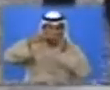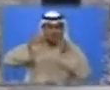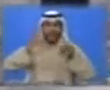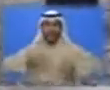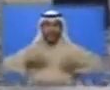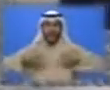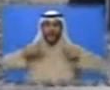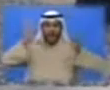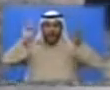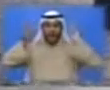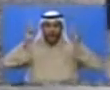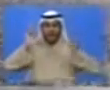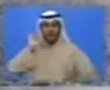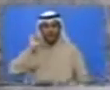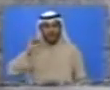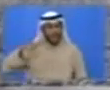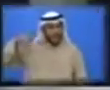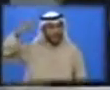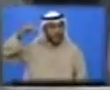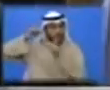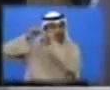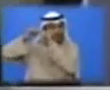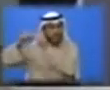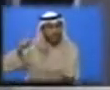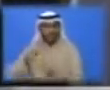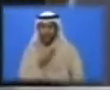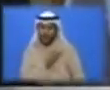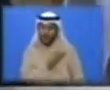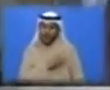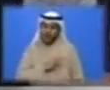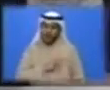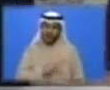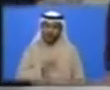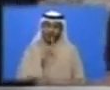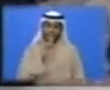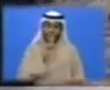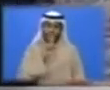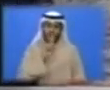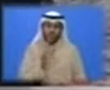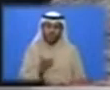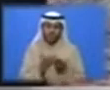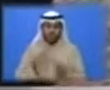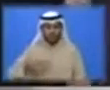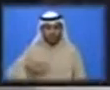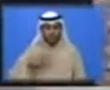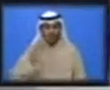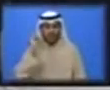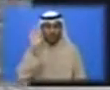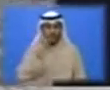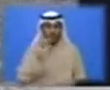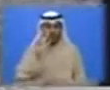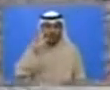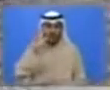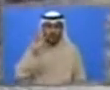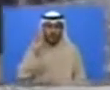المناسبة المجيدة وإحياء لذكرى المؤسس للدولة المغفور له بإذن الله تعالى الشيخ جاسم بن محمد